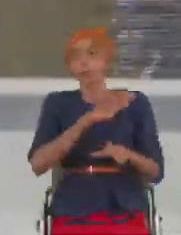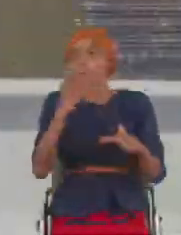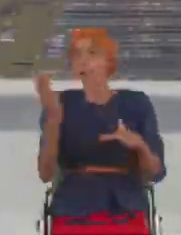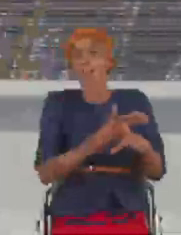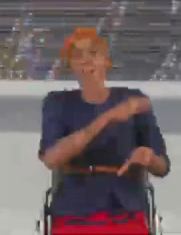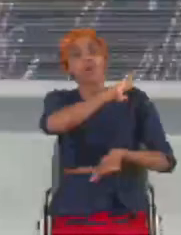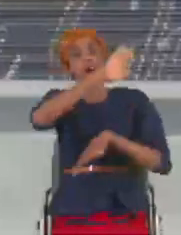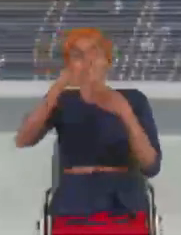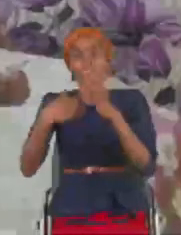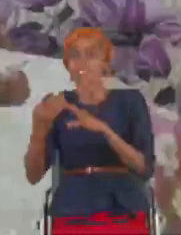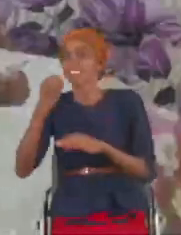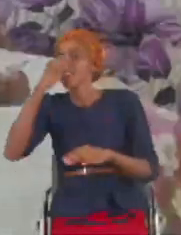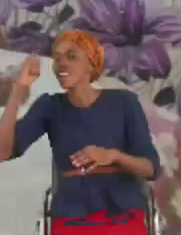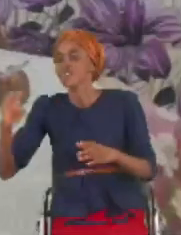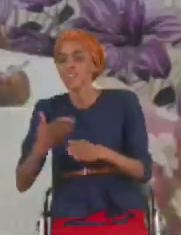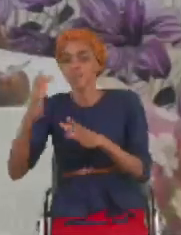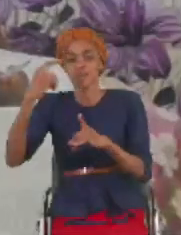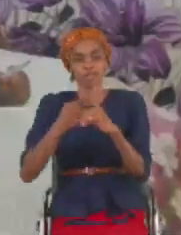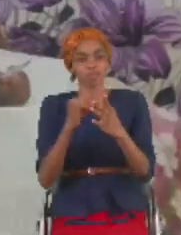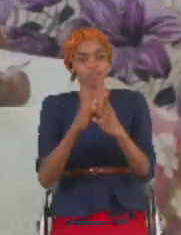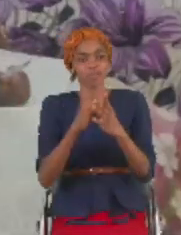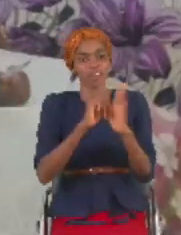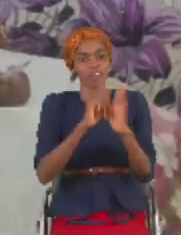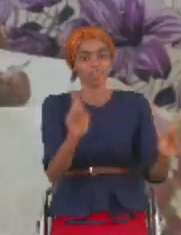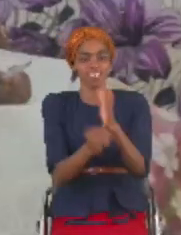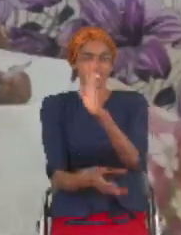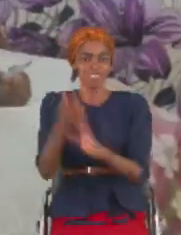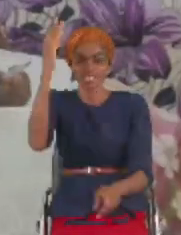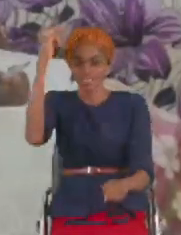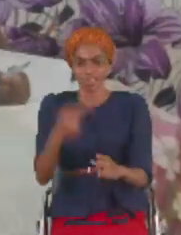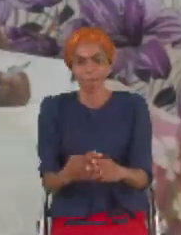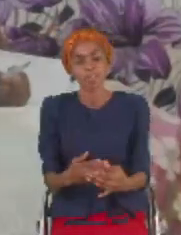de ce lieu au nom de jésus